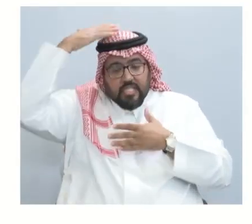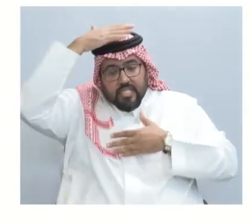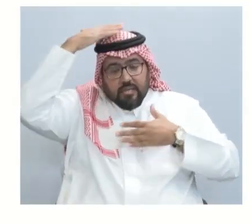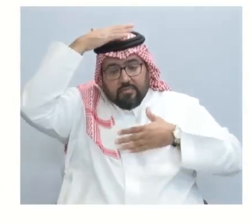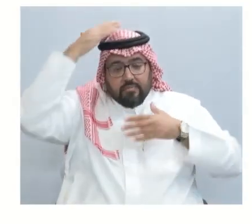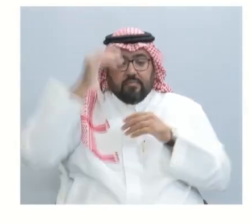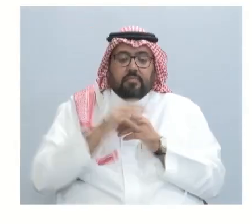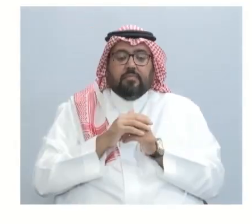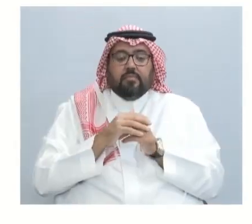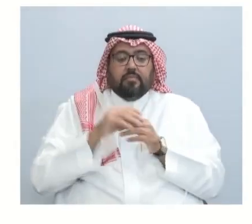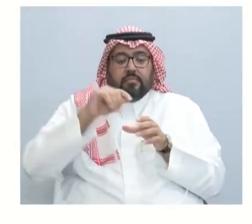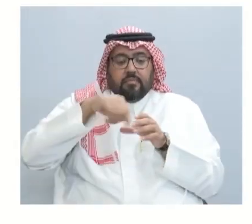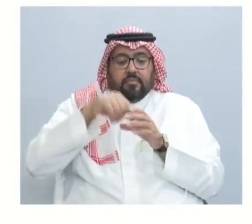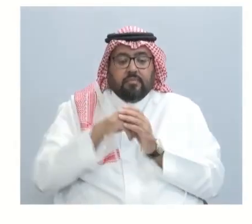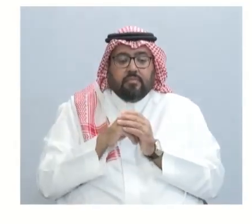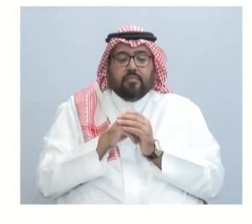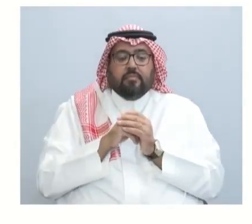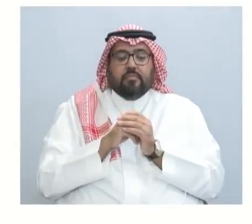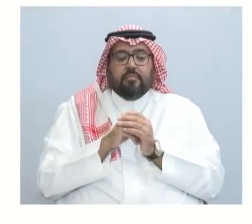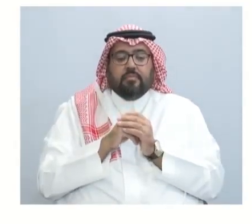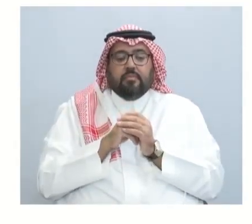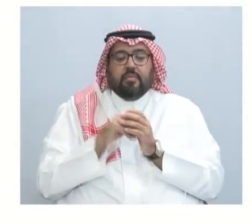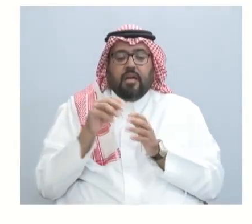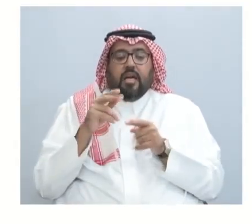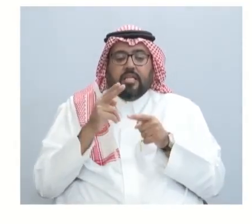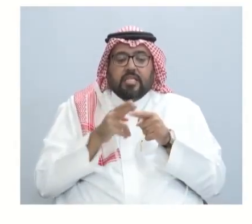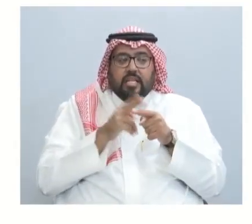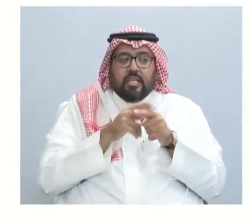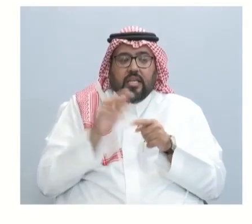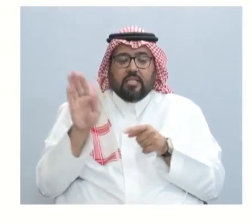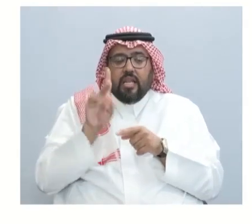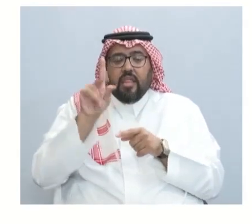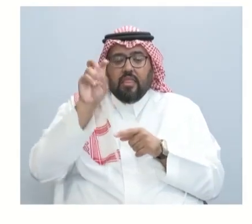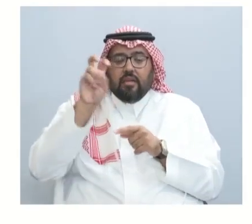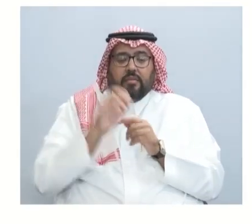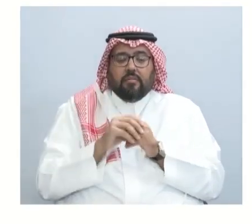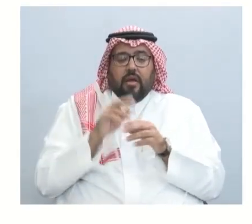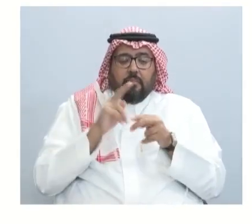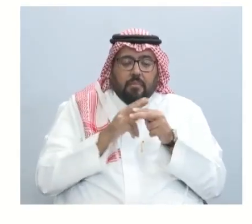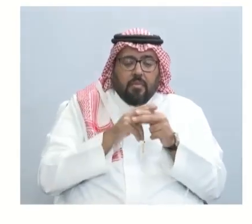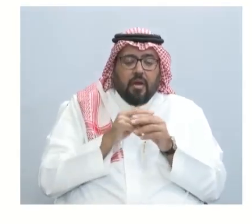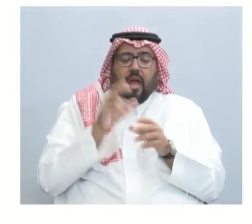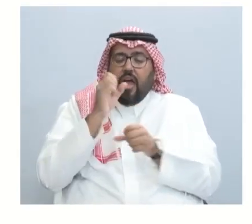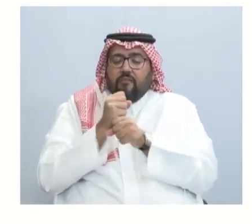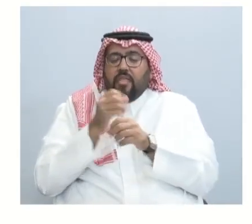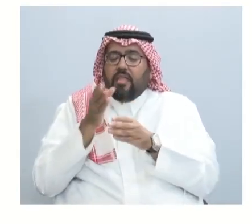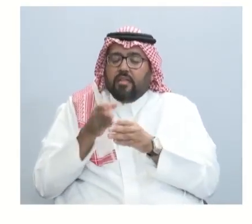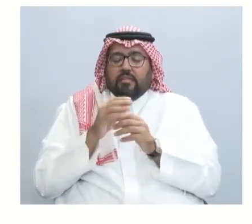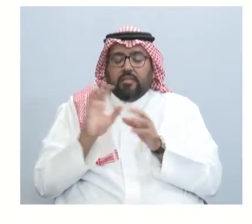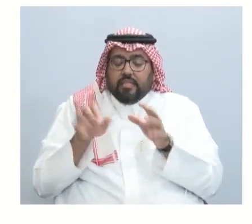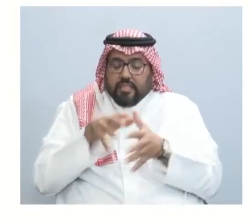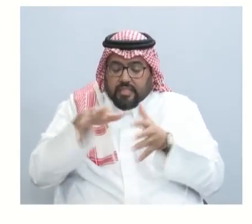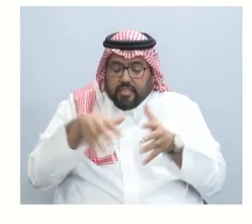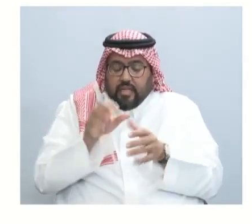يعتبر كذلك مخلوط لدينا السلطه تعتبر كذلك مخلوط لتحافظ المكونات على